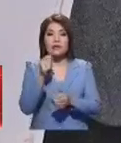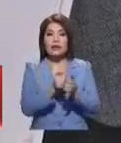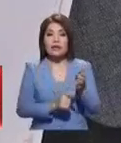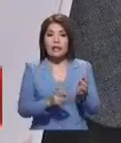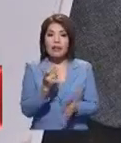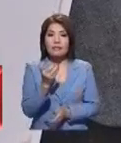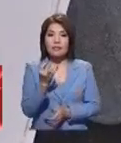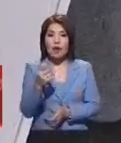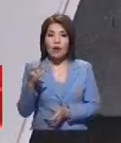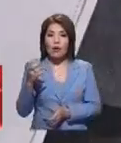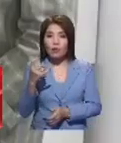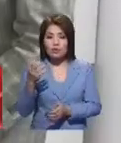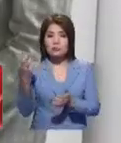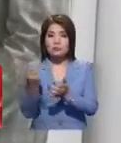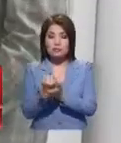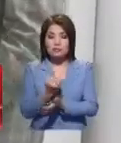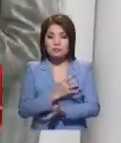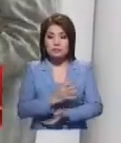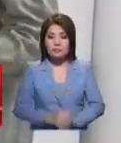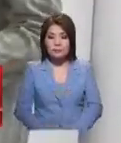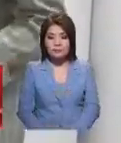Хонж иеленген болатын.